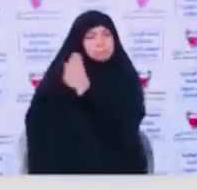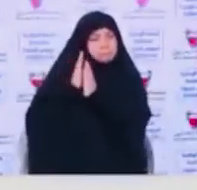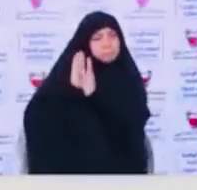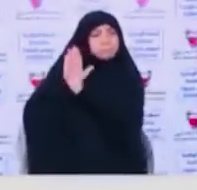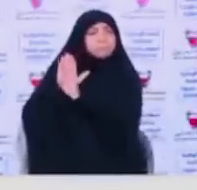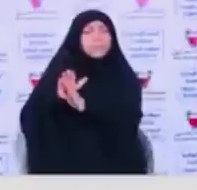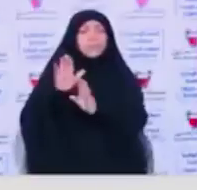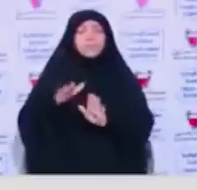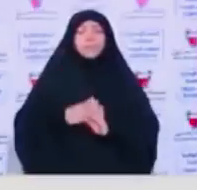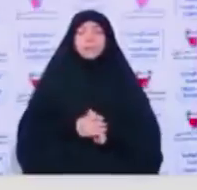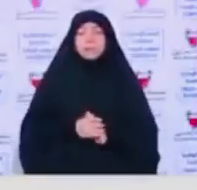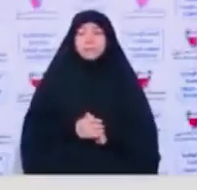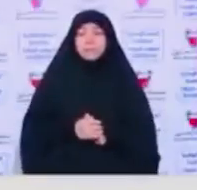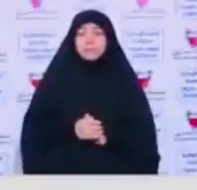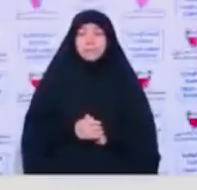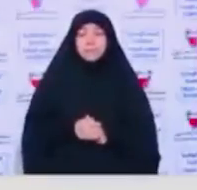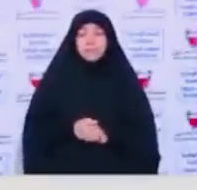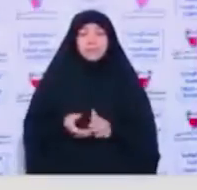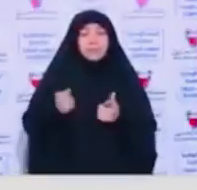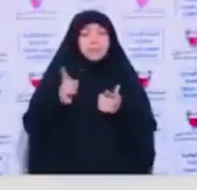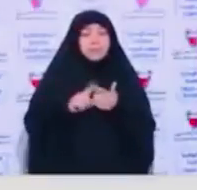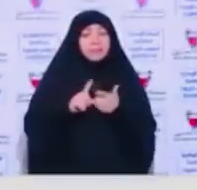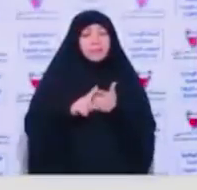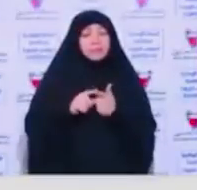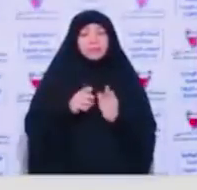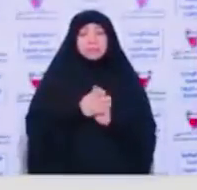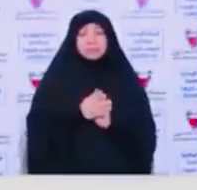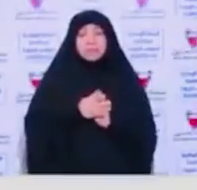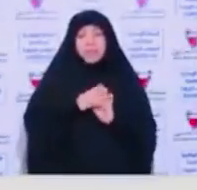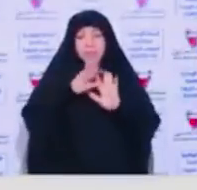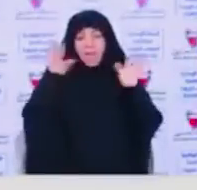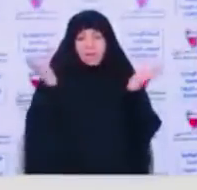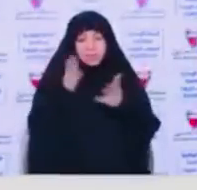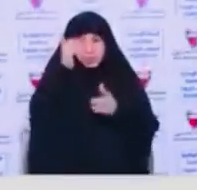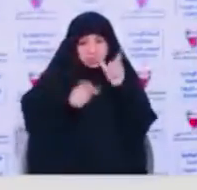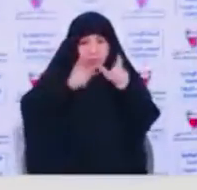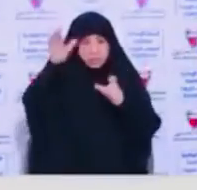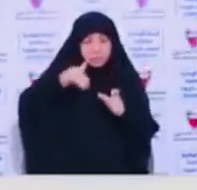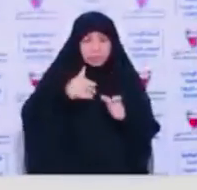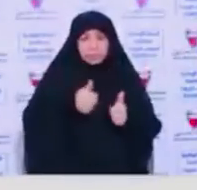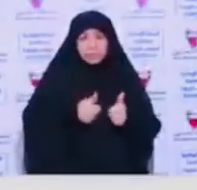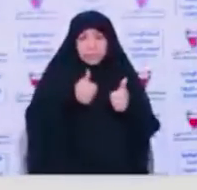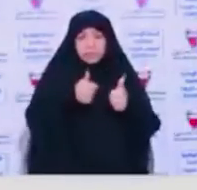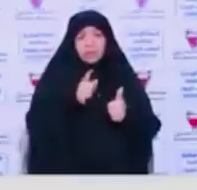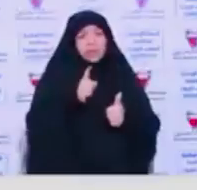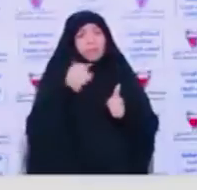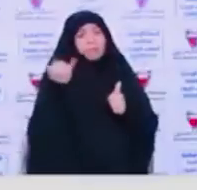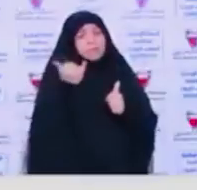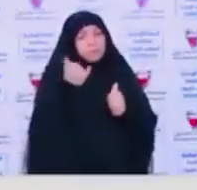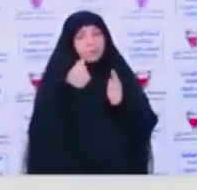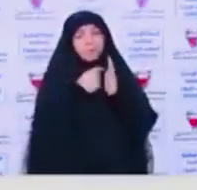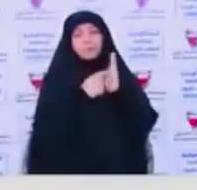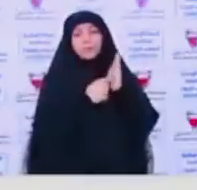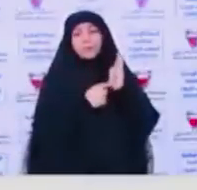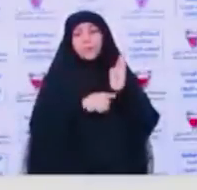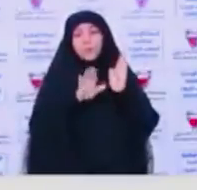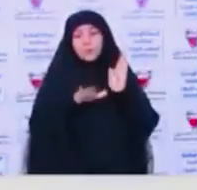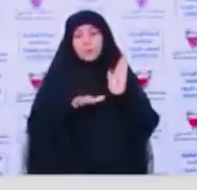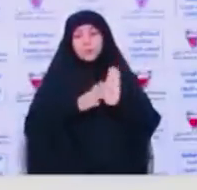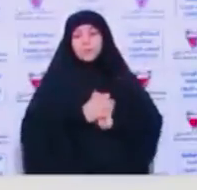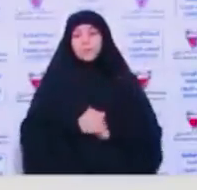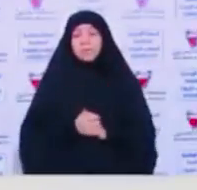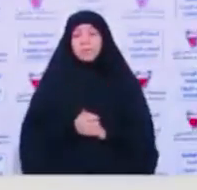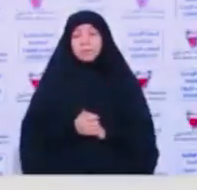إخوانهم المرضى. وقبل ما أتكلم هنا عن الشروط والضوابط للمتبرع، في دام هناك هاجس لدى